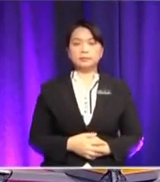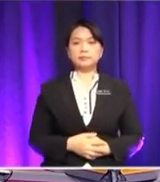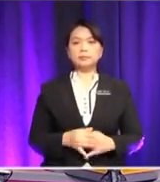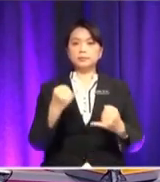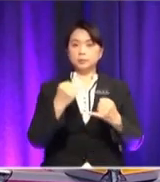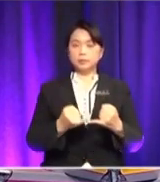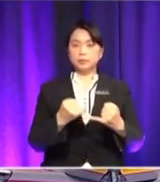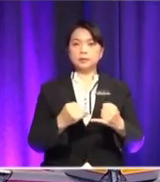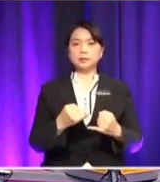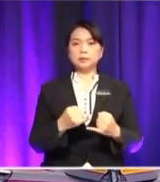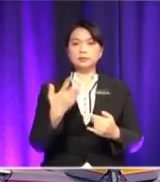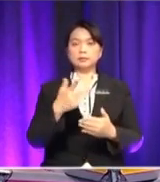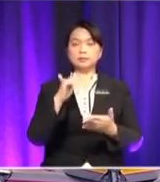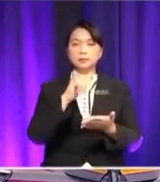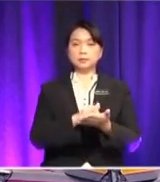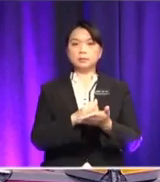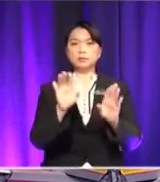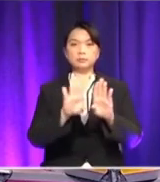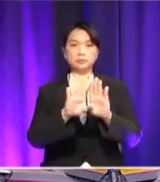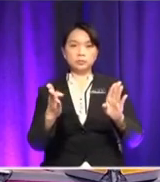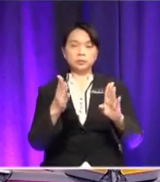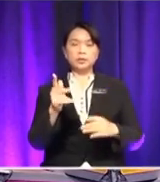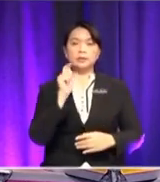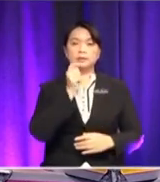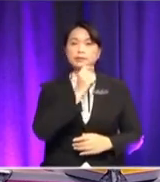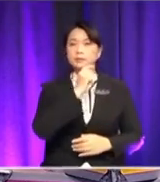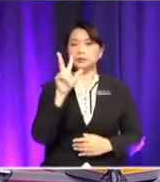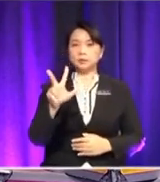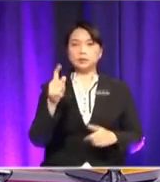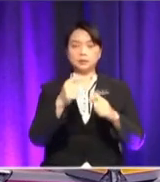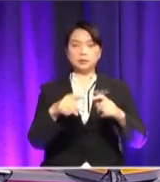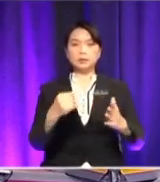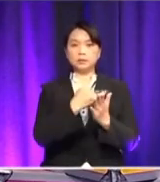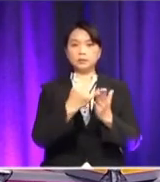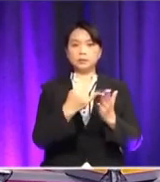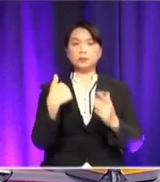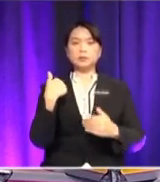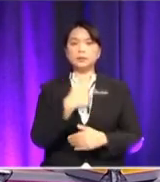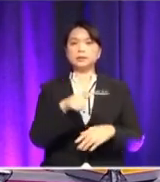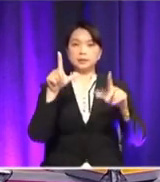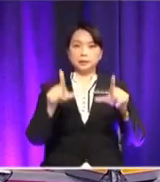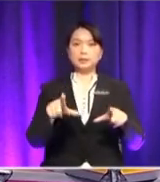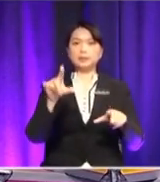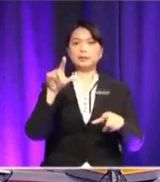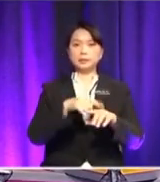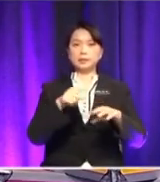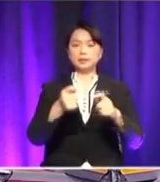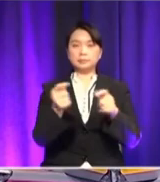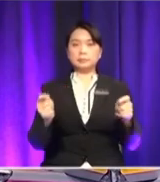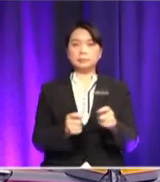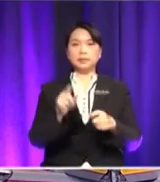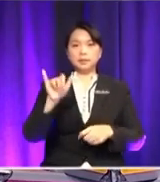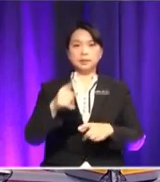terakhir ia lebih pintu grasak 43 Tadi udah lukislah betul dan kami tempatkan di tempat yang betul sini